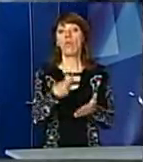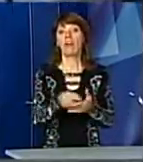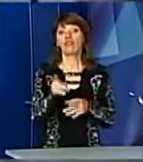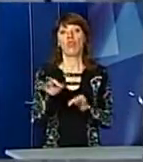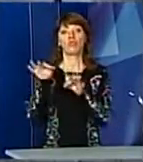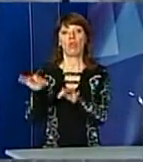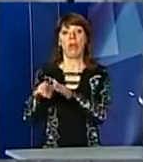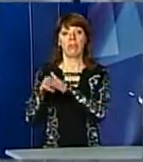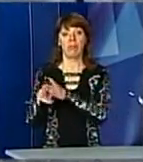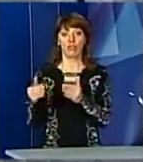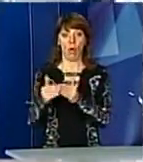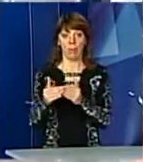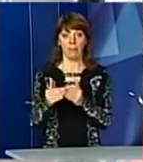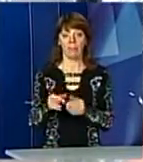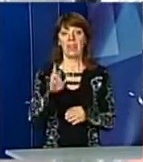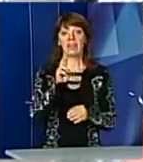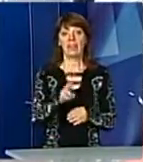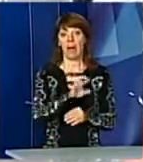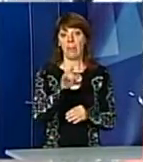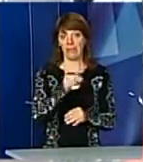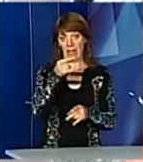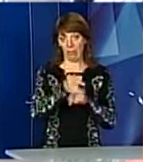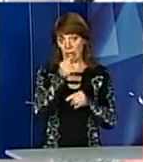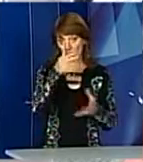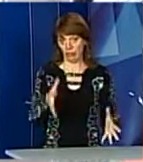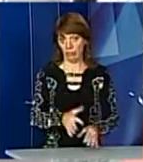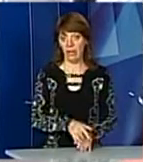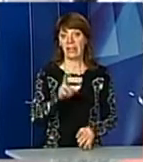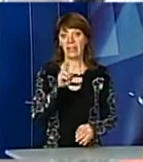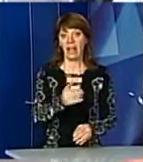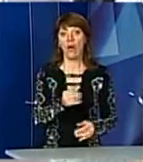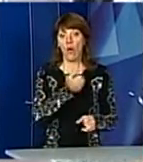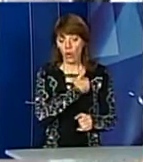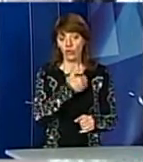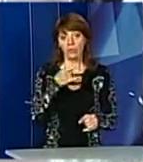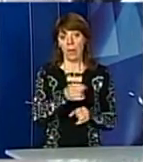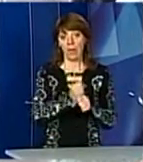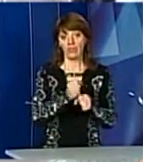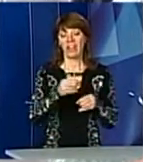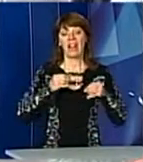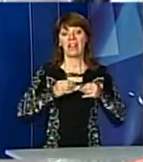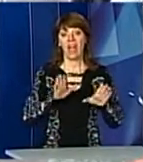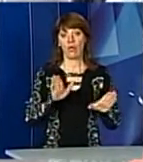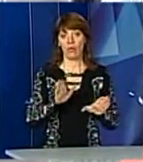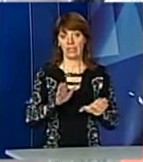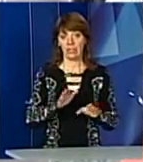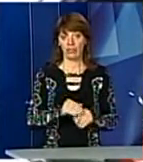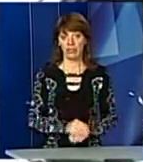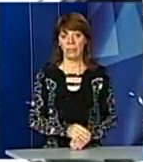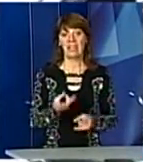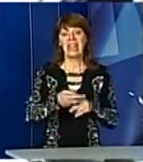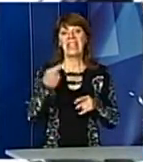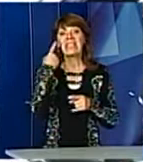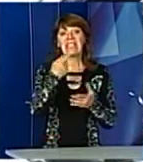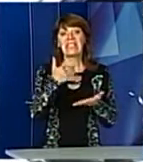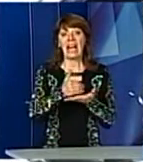вона стояла вдома? Я без автомобіля ніяк не можу. Я мушу працювати на ньому. То не є розкіш для мене, то є засіб працювання.